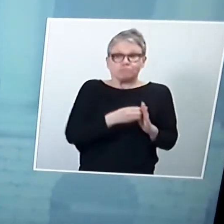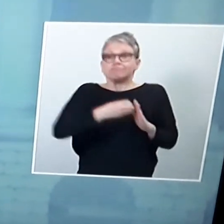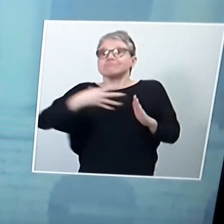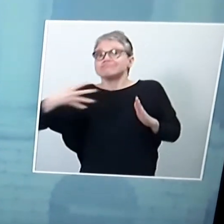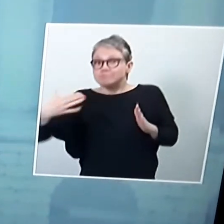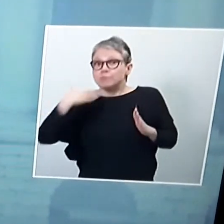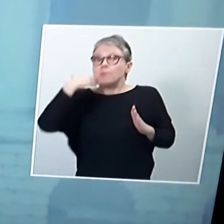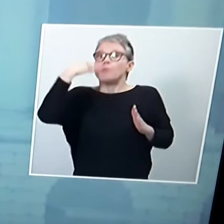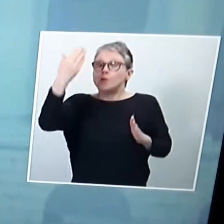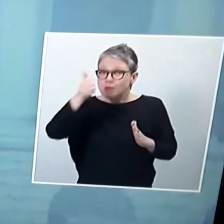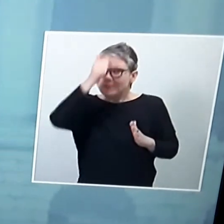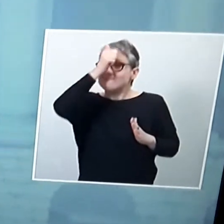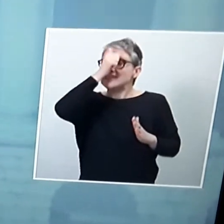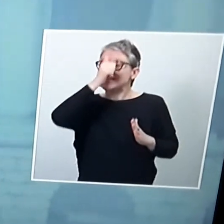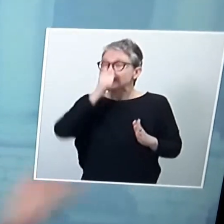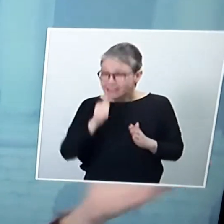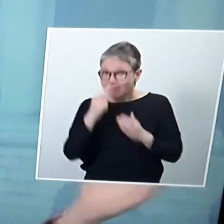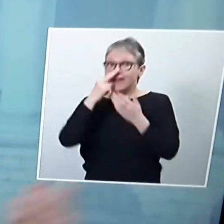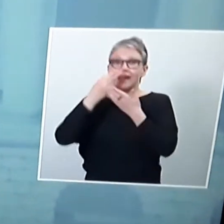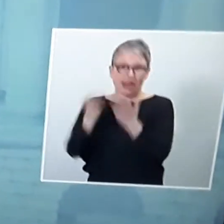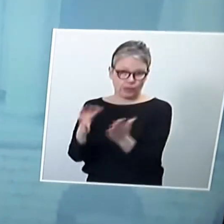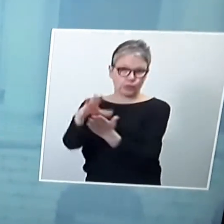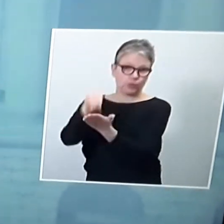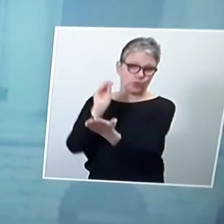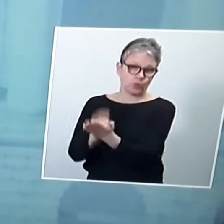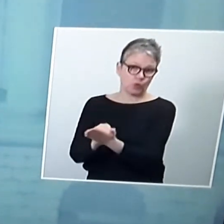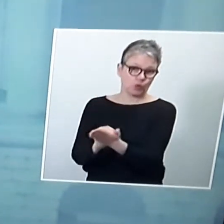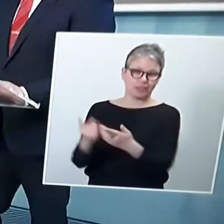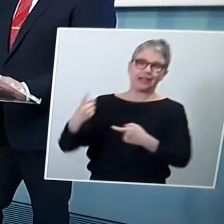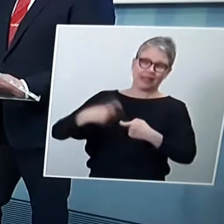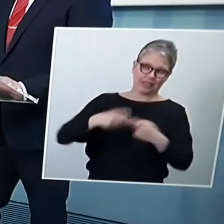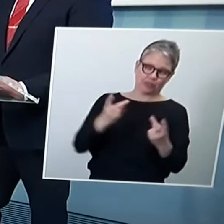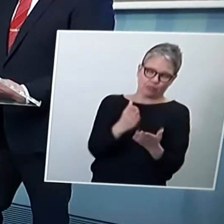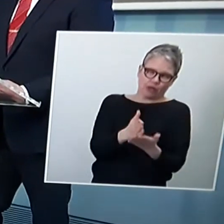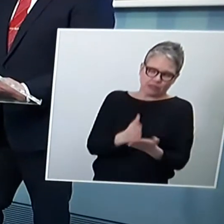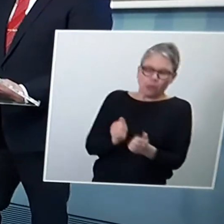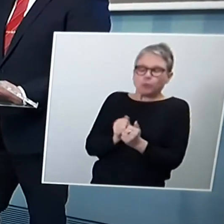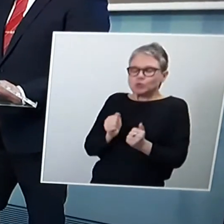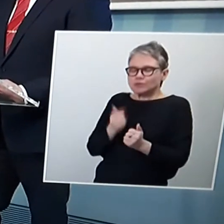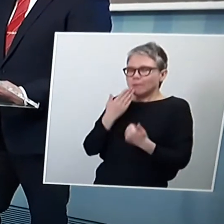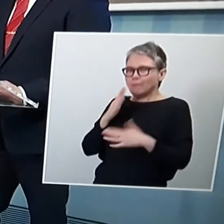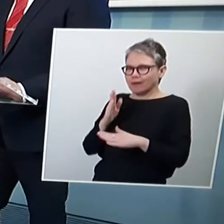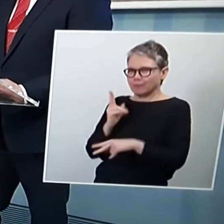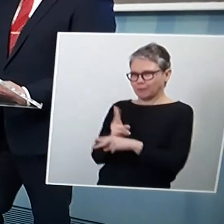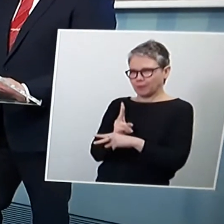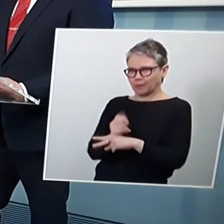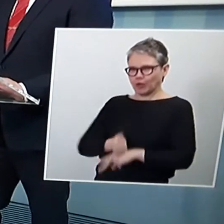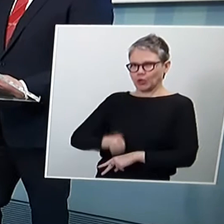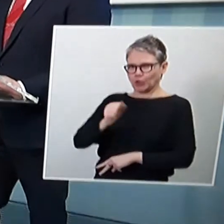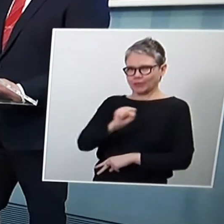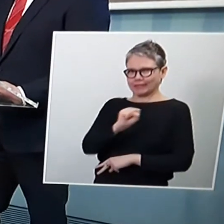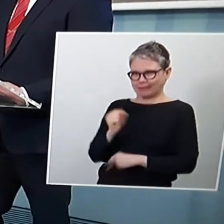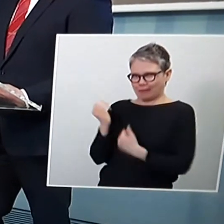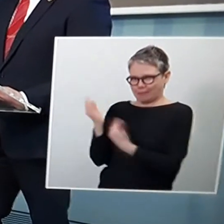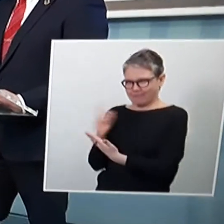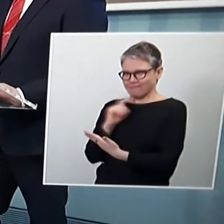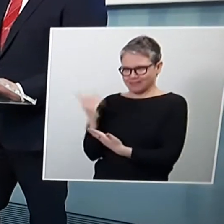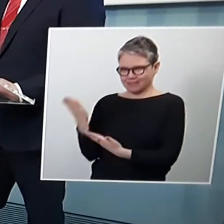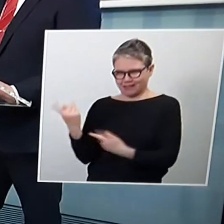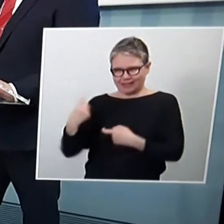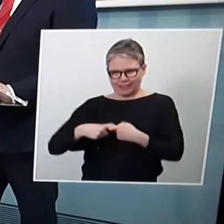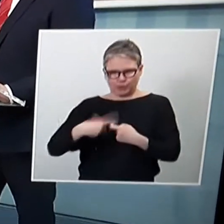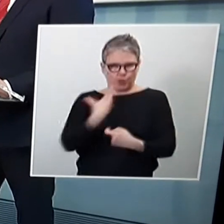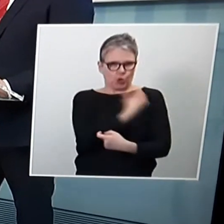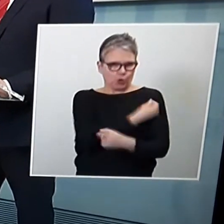Ja tähän liittyy tämänkaltaisia kysymyksiä, mutta johtaja Salminen on varmasti paljon parempi avaamaan tämän rokotusten vaikuttavuuden ja